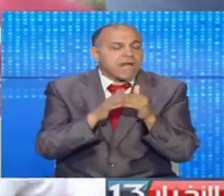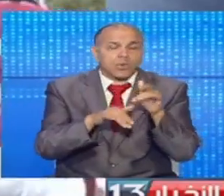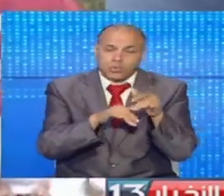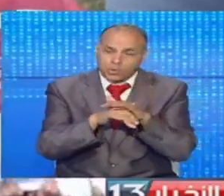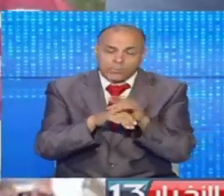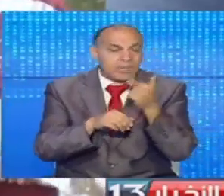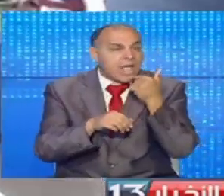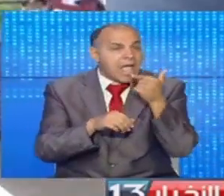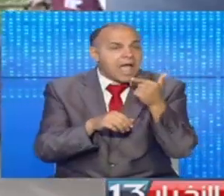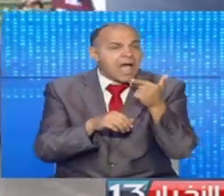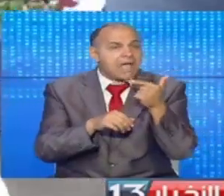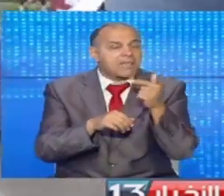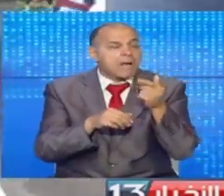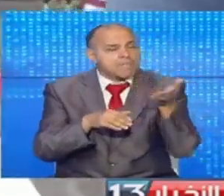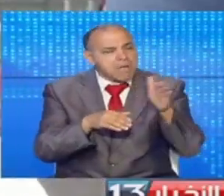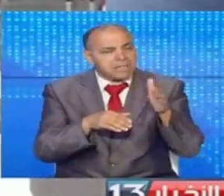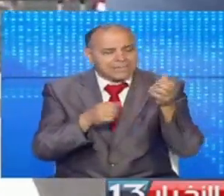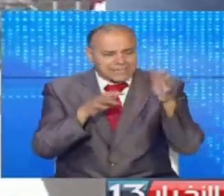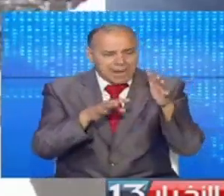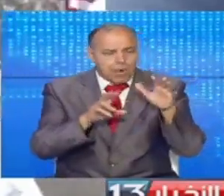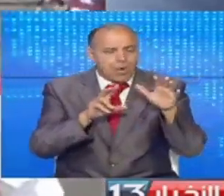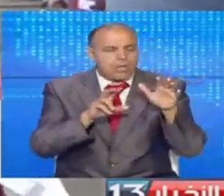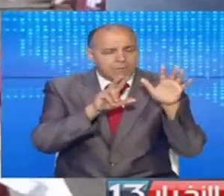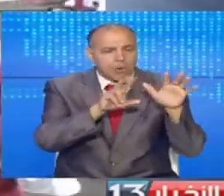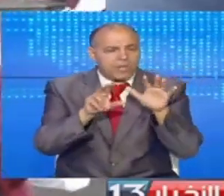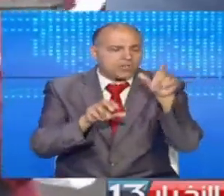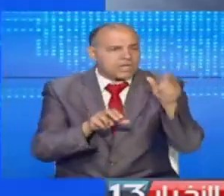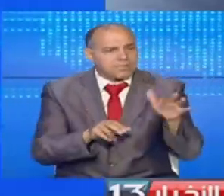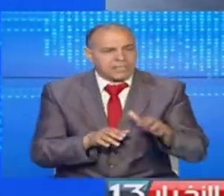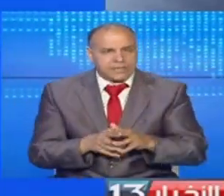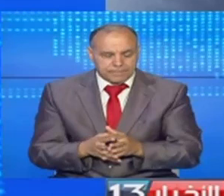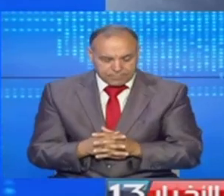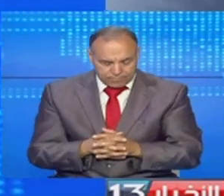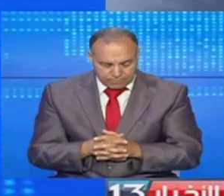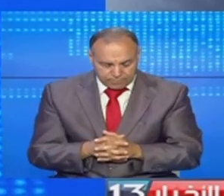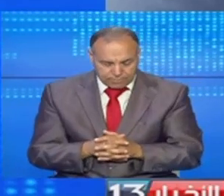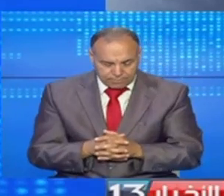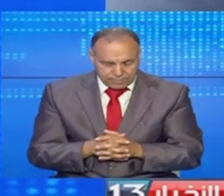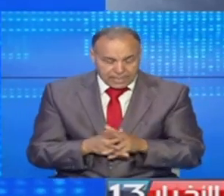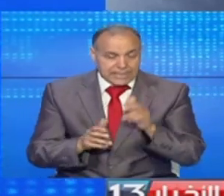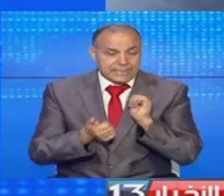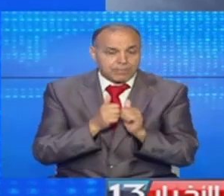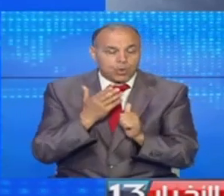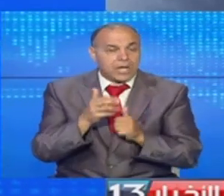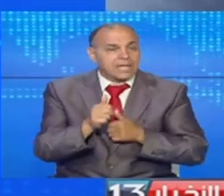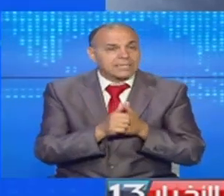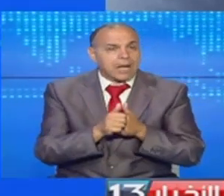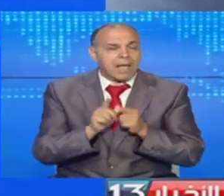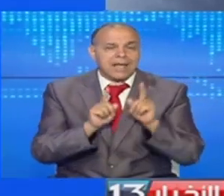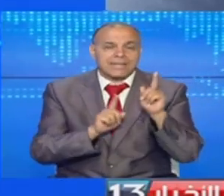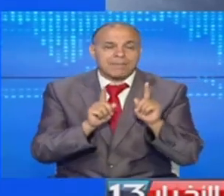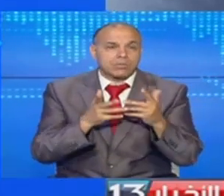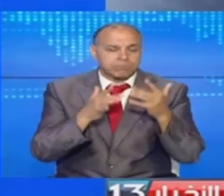فيما بلغت الوفيات 980. في أخبار الرياضة، تابع أنتر